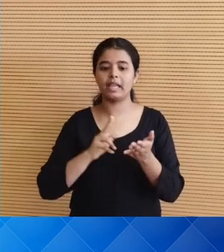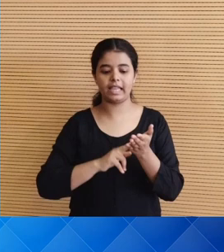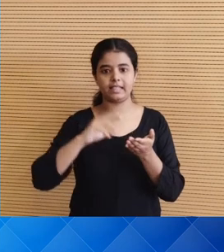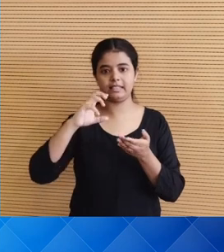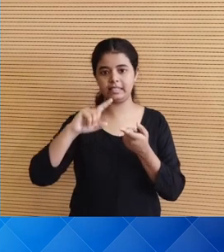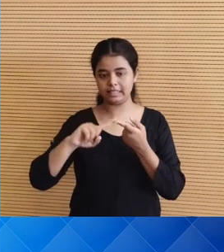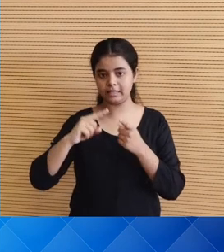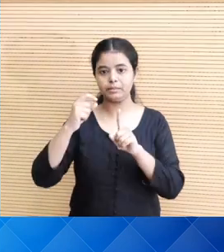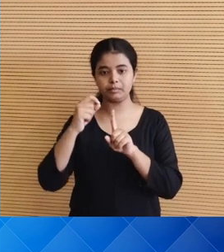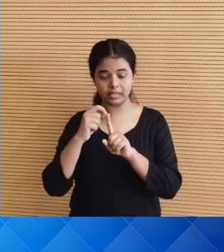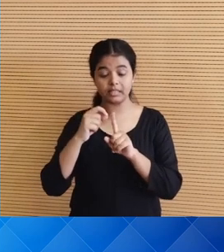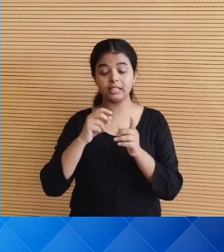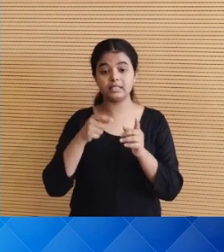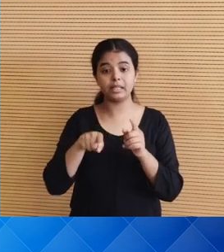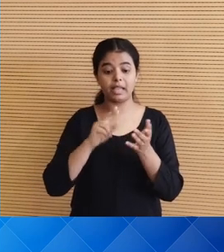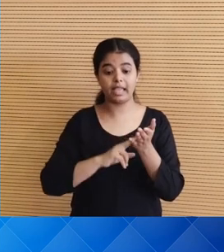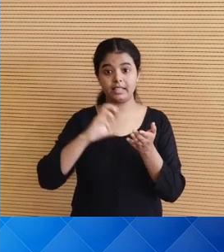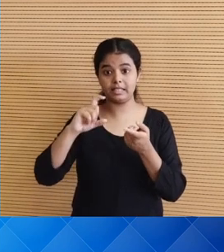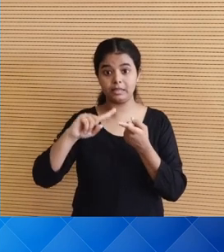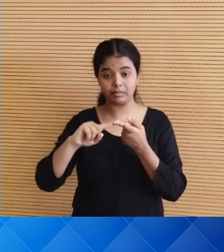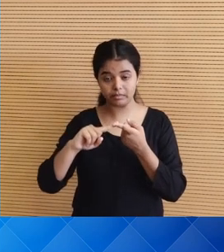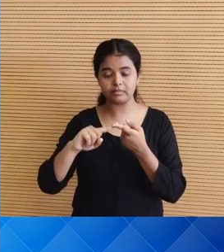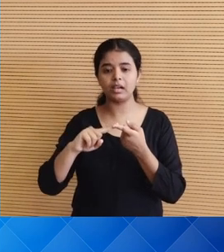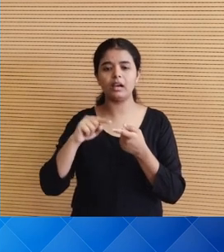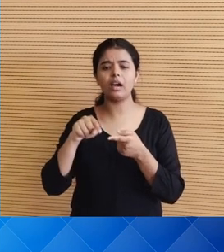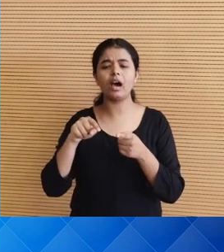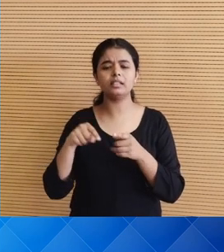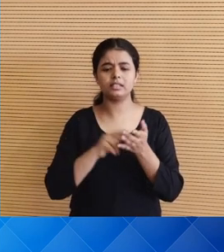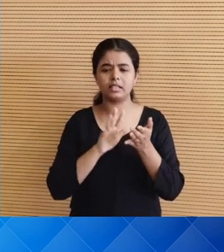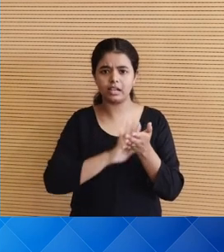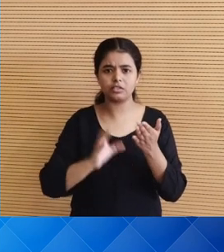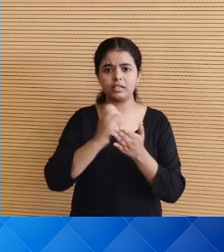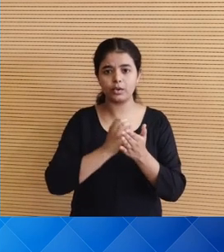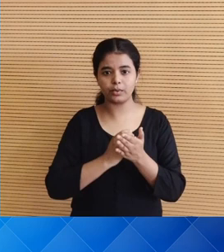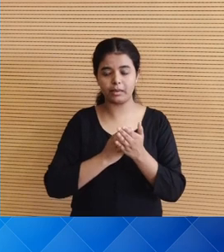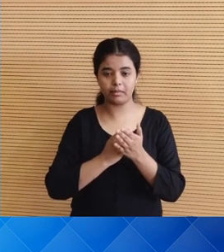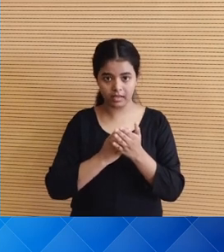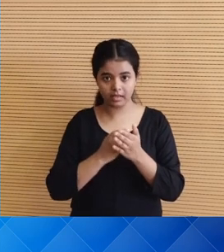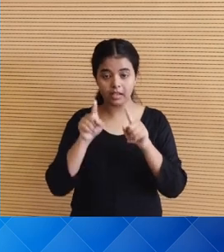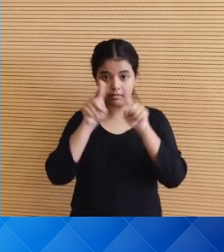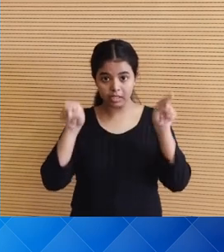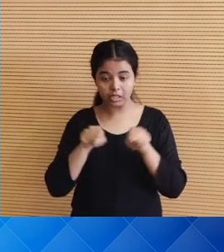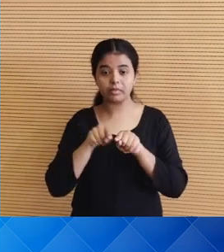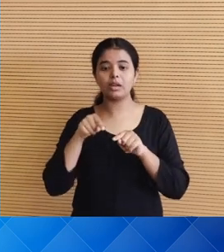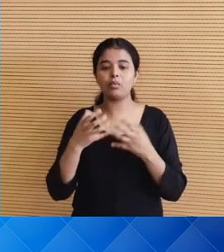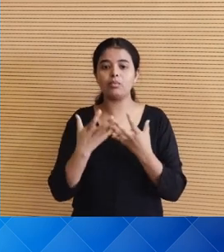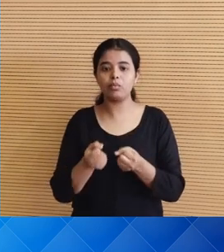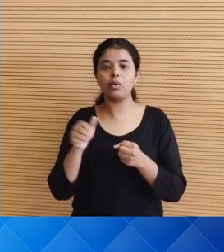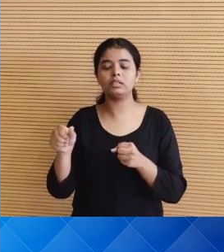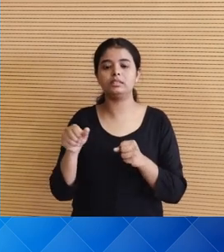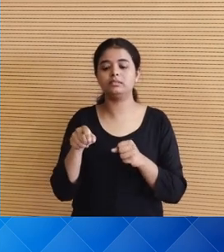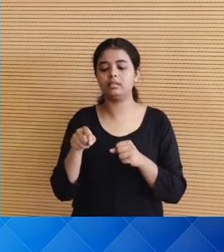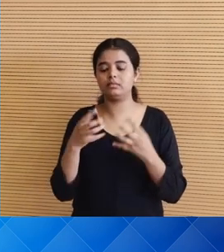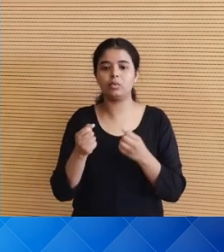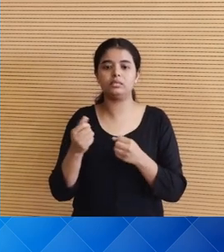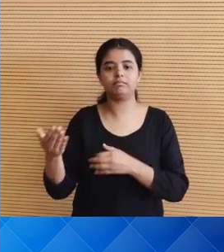फॉर फाउंडेशनल स्टेज. To present the presentation on the same, I would like to invite Dr. Ritu Chandra ji, Director, Department of School Education and